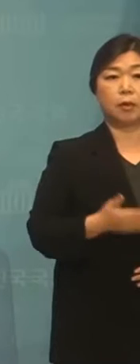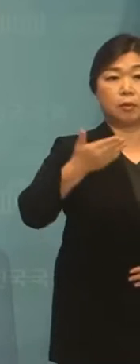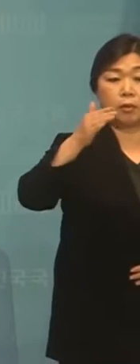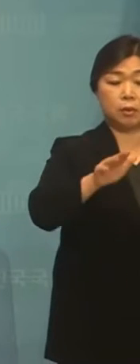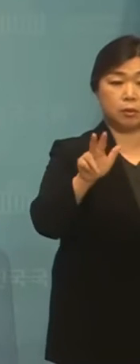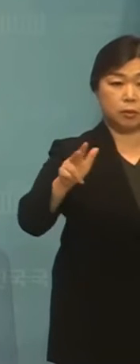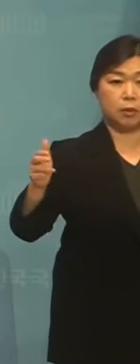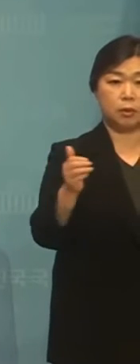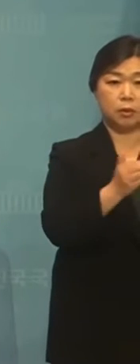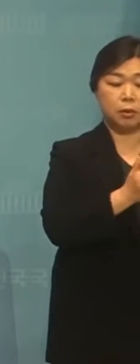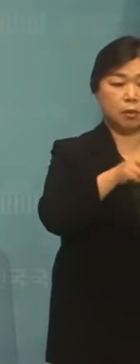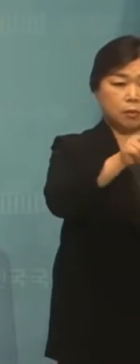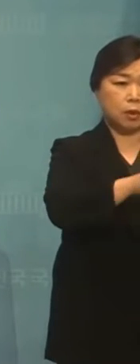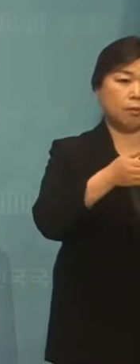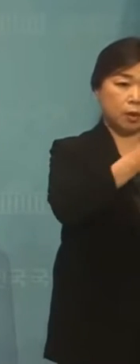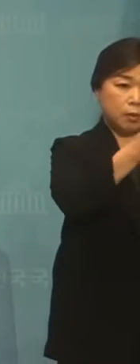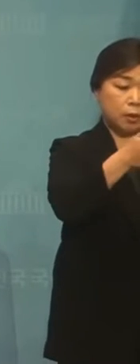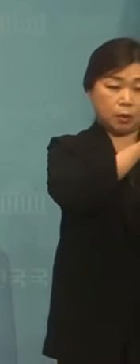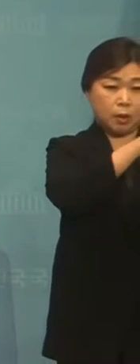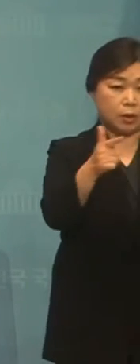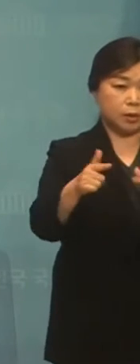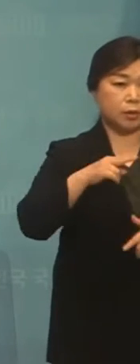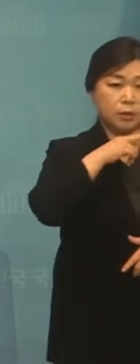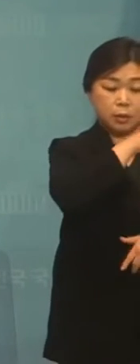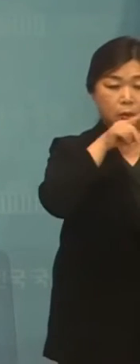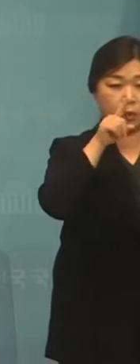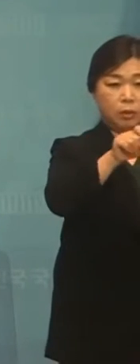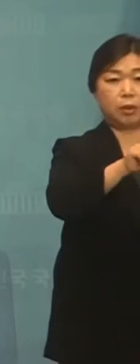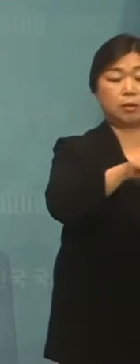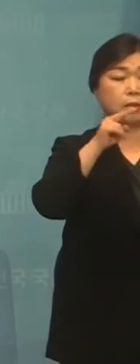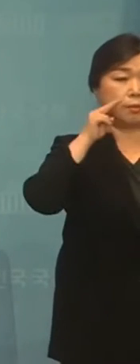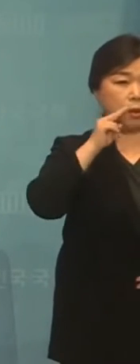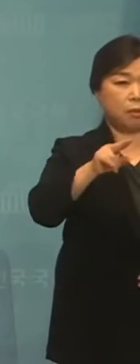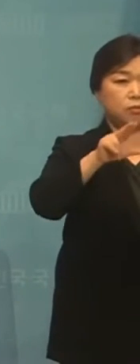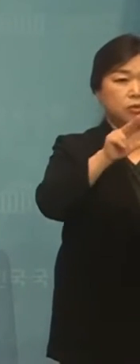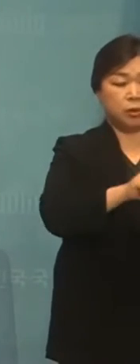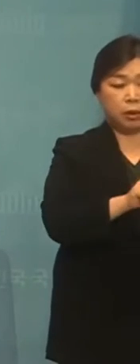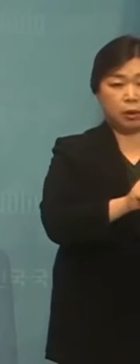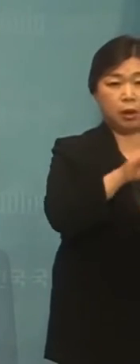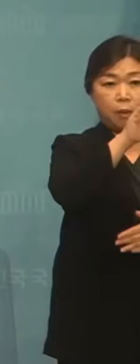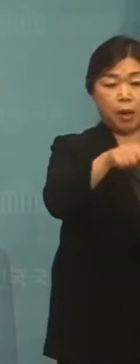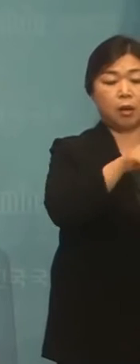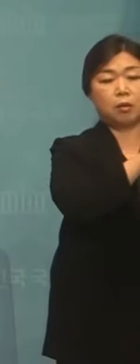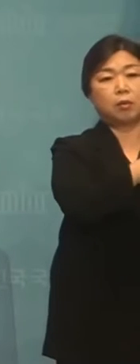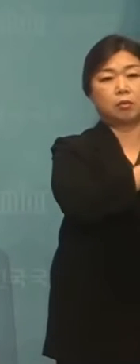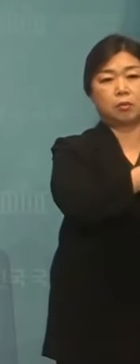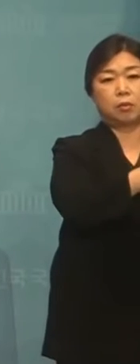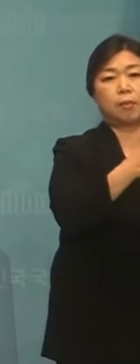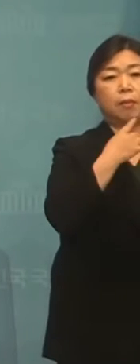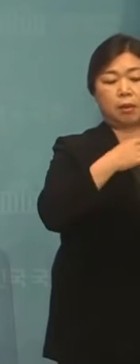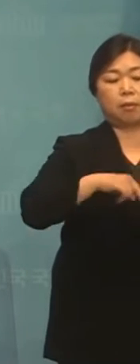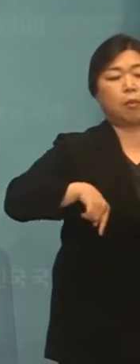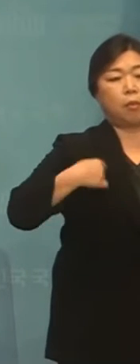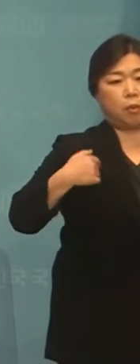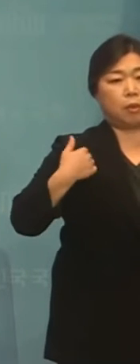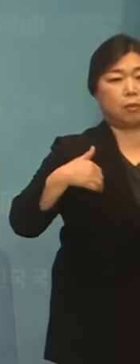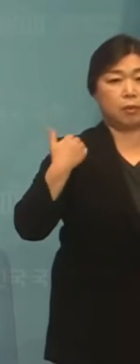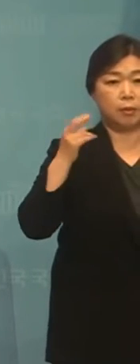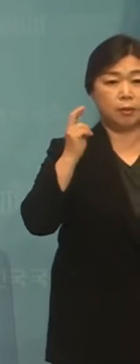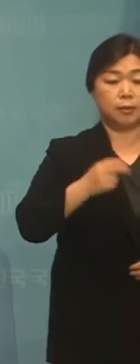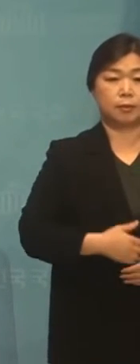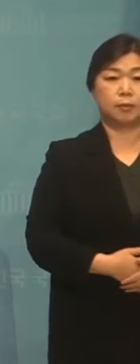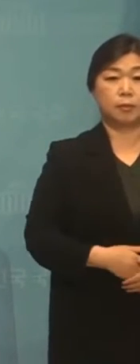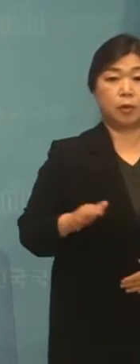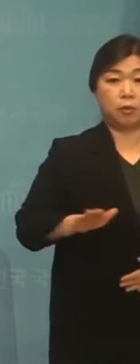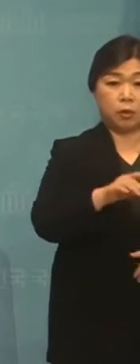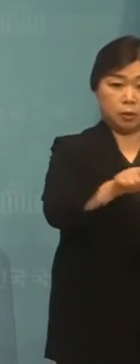그런데 지금까지 제기된 각종 의혹의 심각성을 박형준 후보만 모르는 것 같습니다.